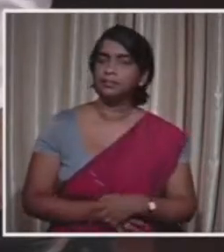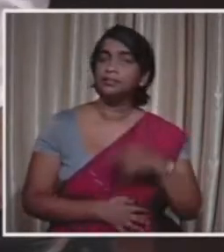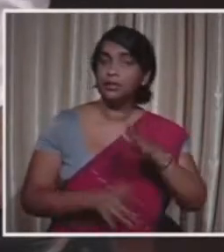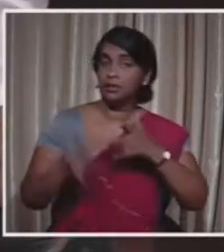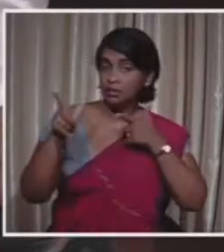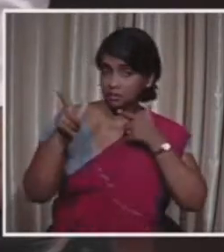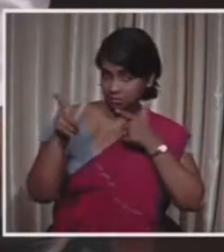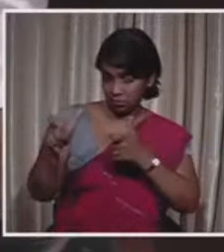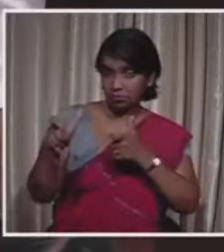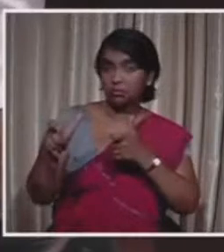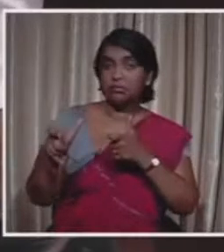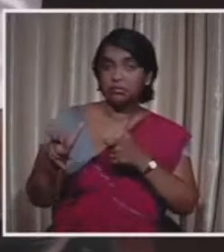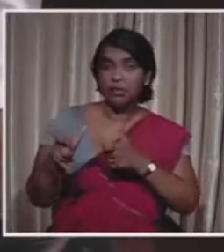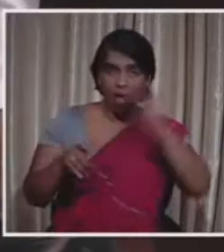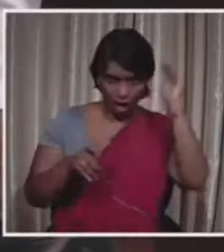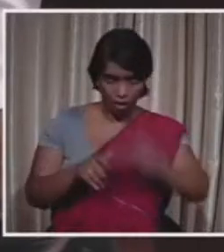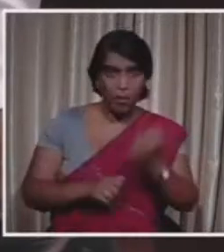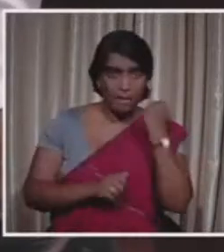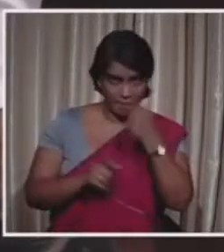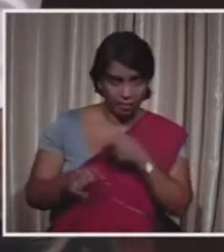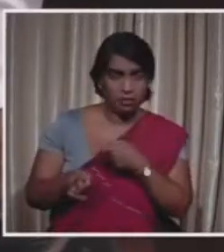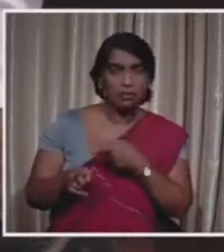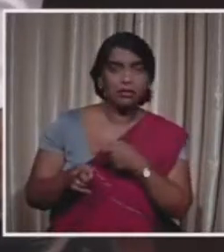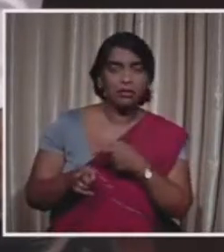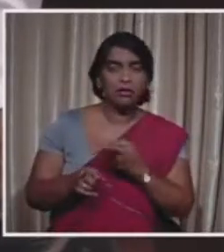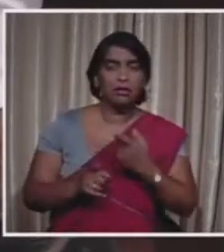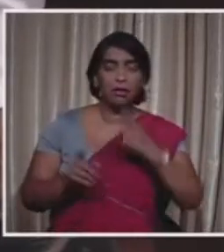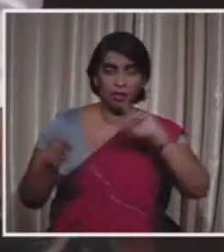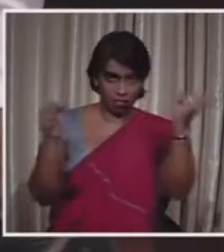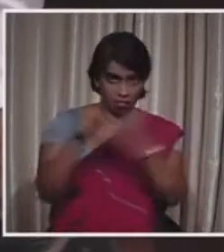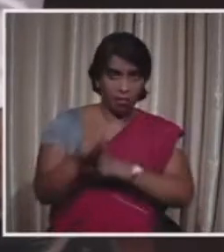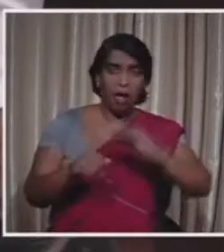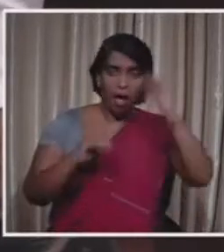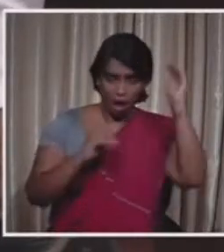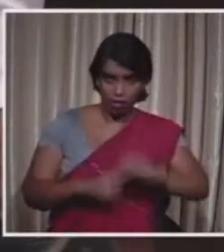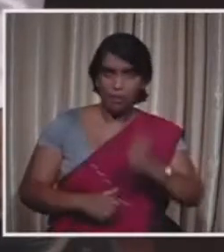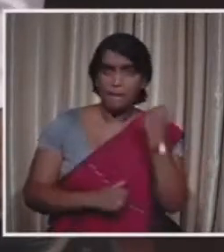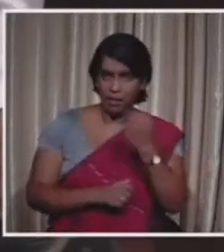wedi tiyana eka avama balayada mini marana eka avama balayada